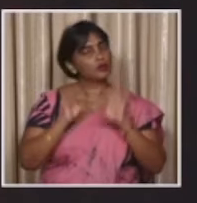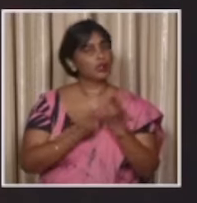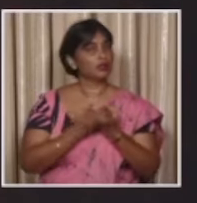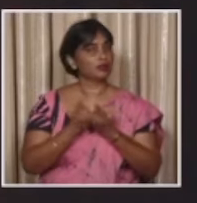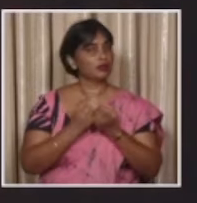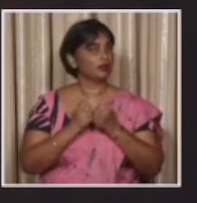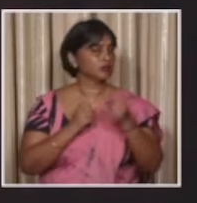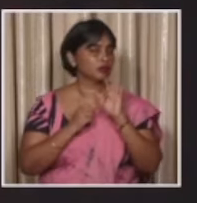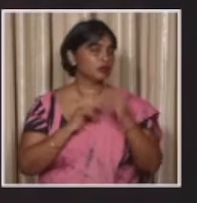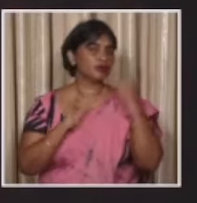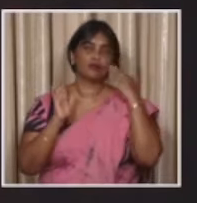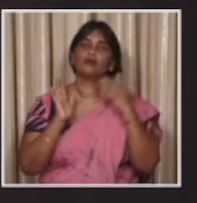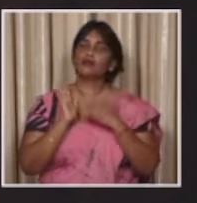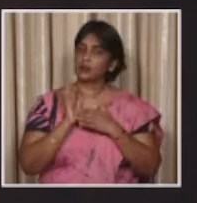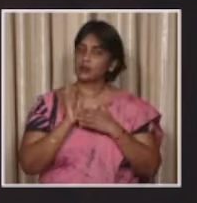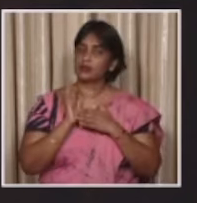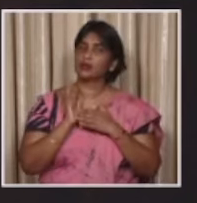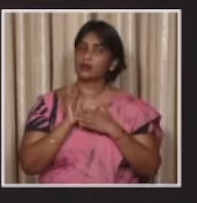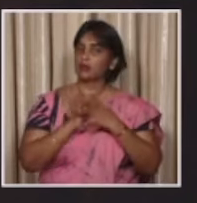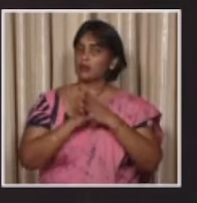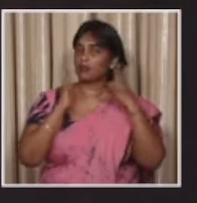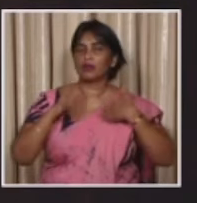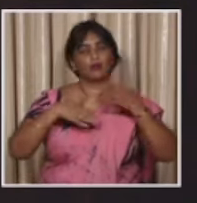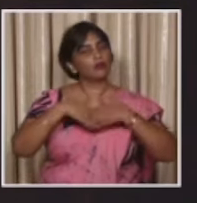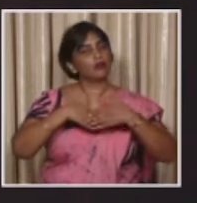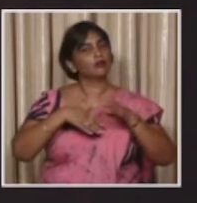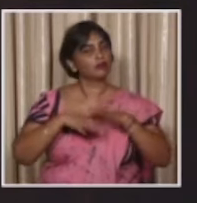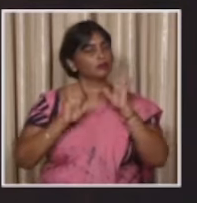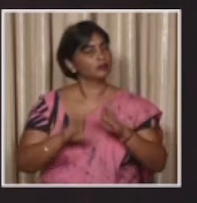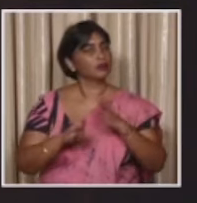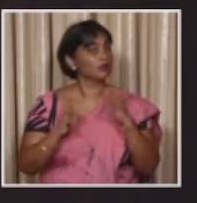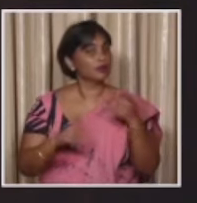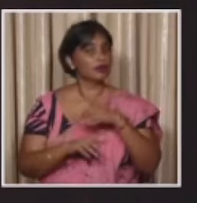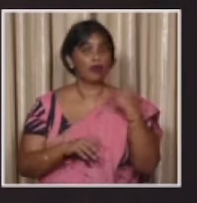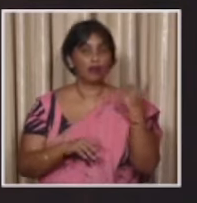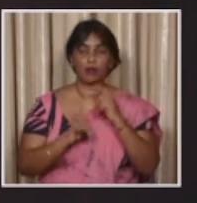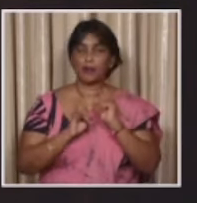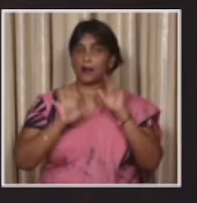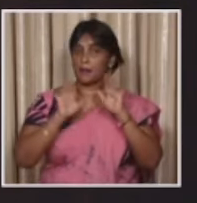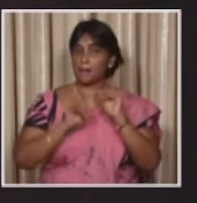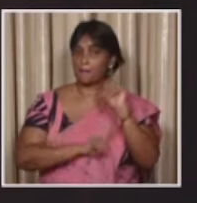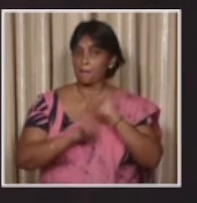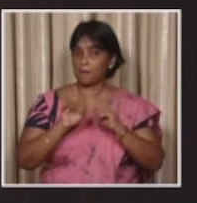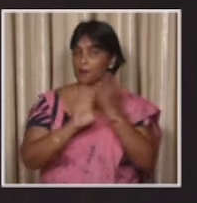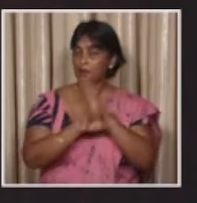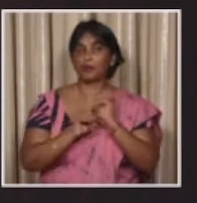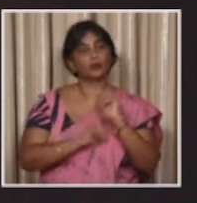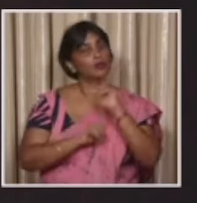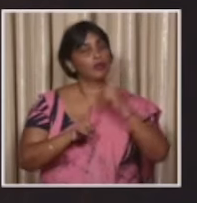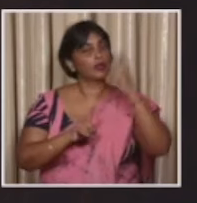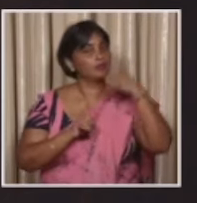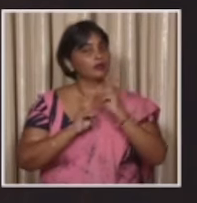තරගකාරීව ක්‍රියාත්මක කරන්න කියන කාරණා පිළිබඳ ලොකු අධ්‍යයනයක් කරන්න ඕනේ. එහෙම නැතුව මේ 9 වෙනි පාර්ලිමේන්තුවේ තර 5 වෙනි පාර්ලිමේන්තුවේ